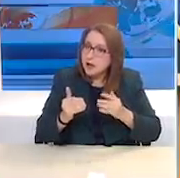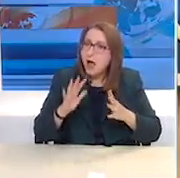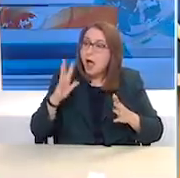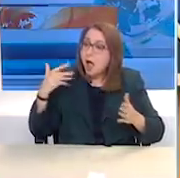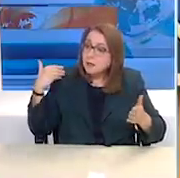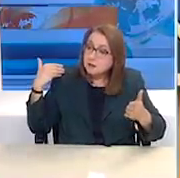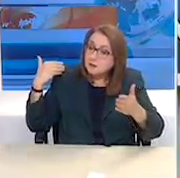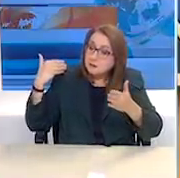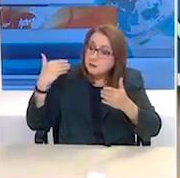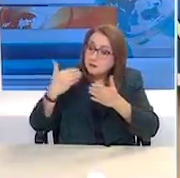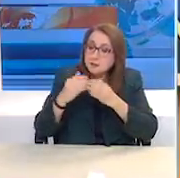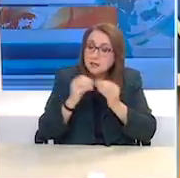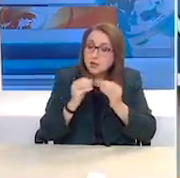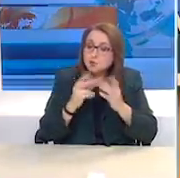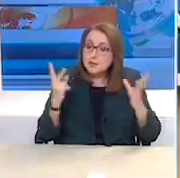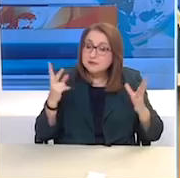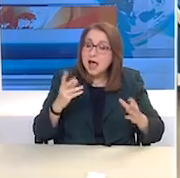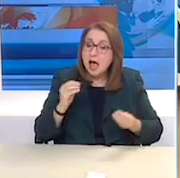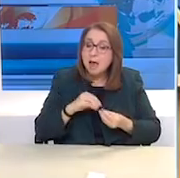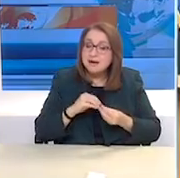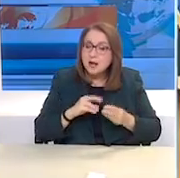τότε, ώστε να υπάρχει δίχτυ ασφαλείας?